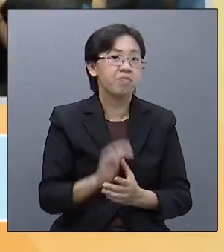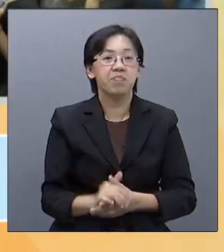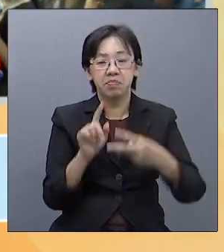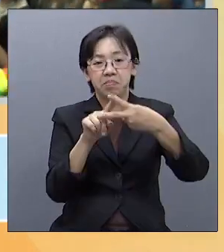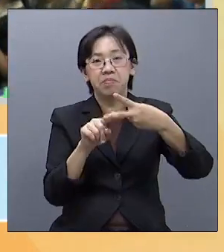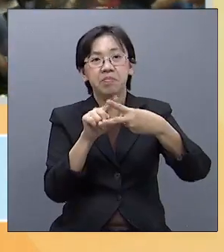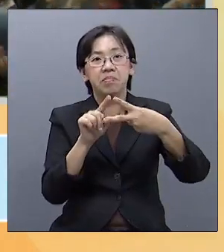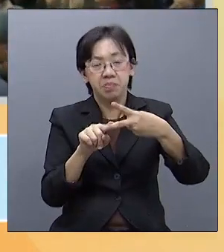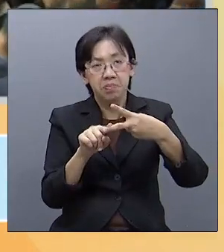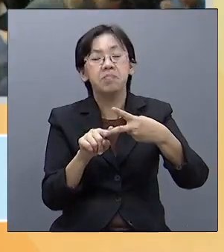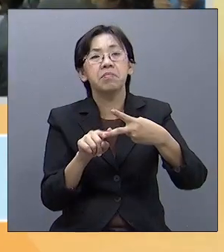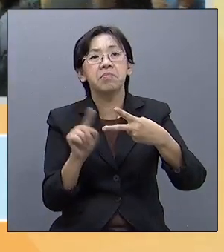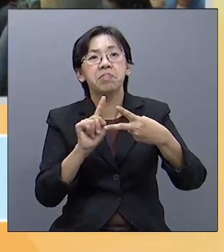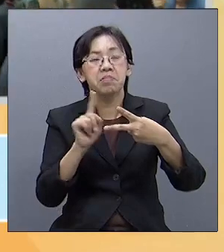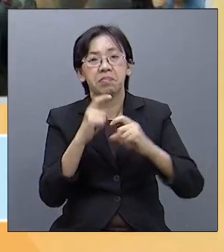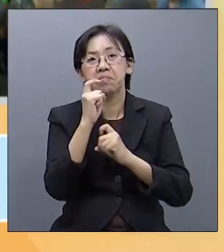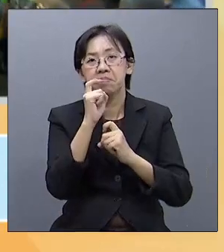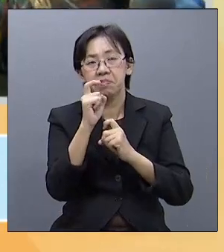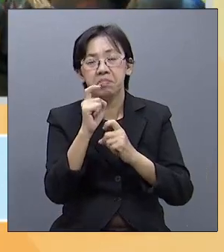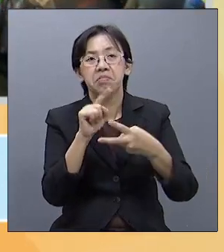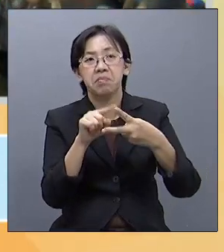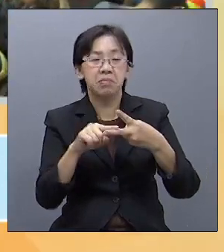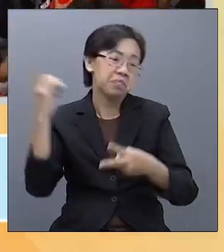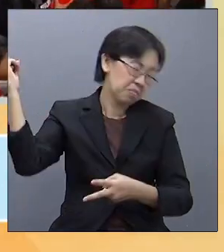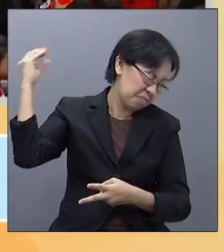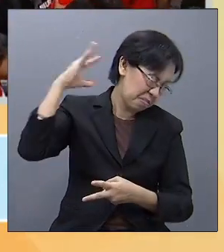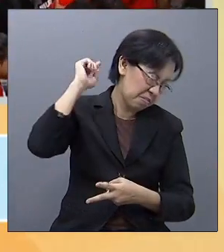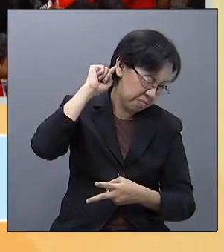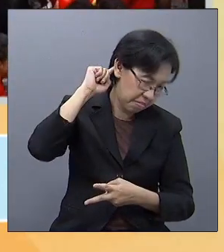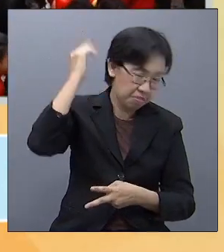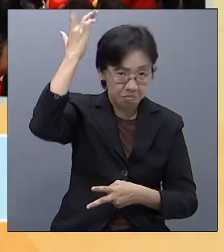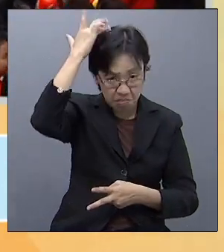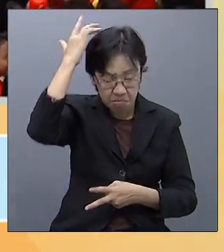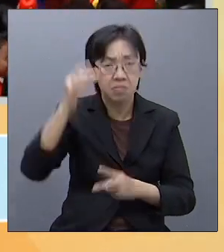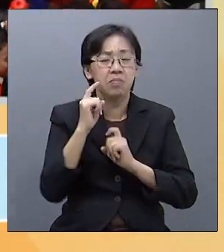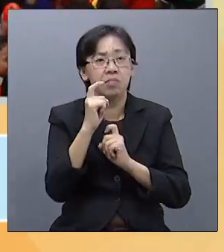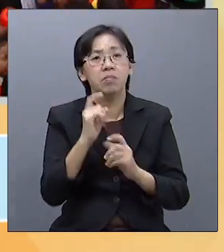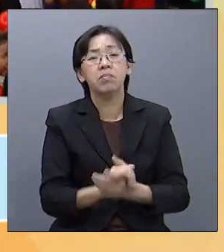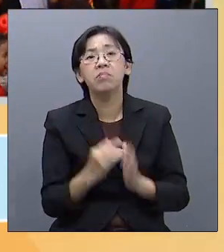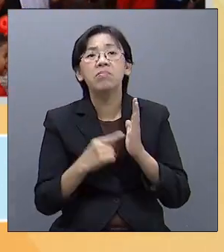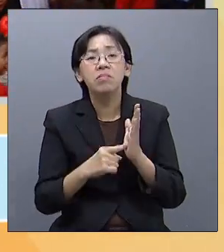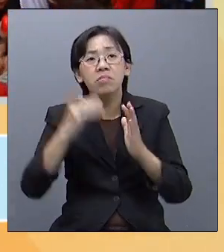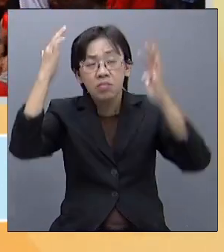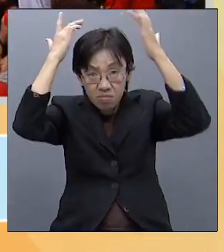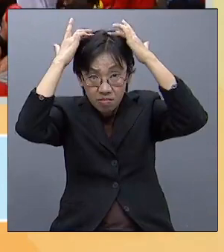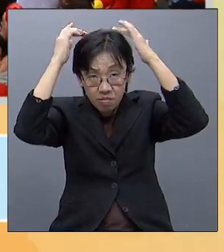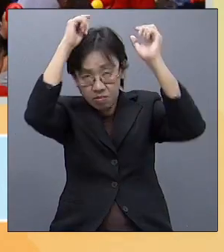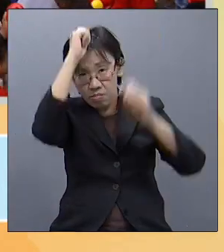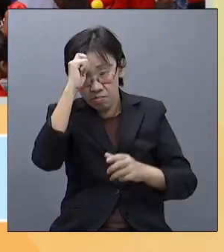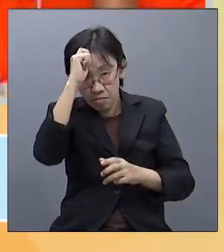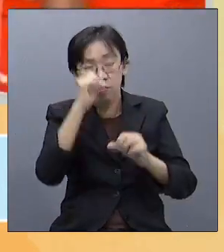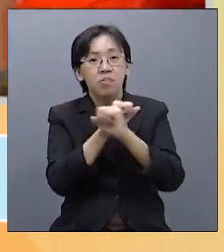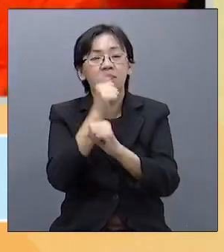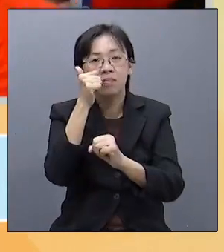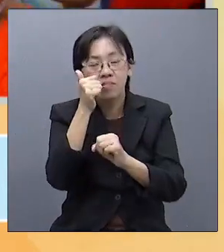ป็นจุดที่มันสามารถเกิดอันตรายจากแดดได้อย่างในเรื่องของการป้องกันหนังศีรษะจากหมวกแล้วก็สามารถใช้ป้องกัน